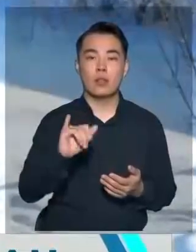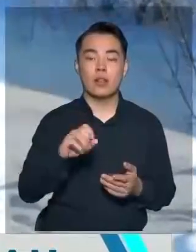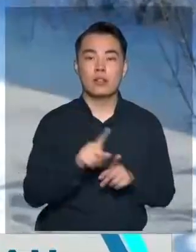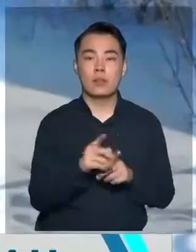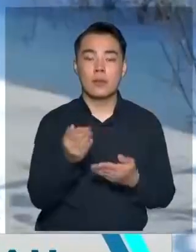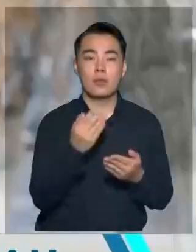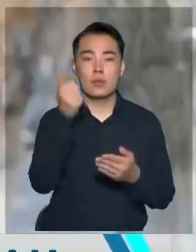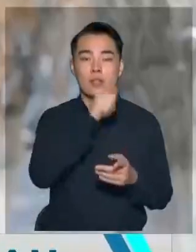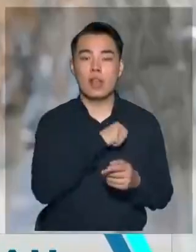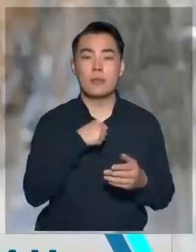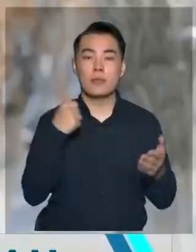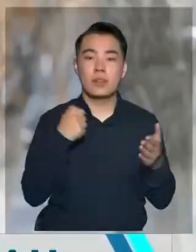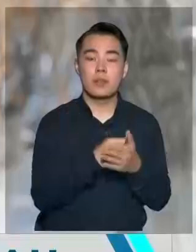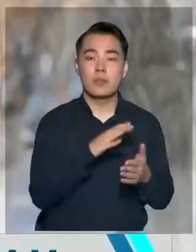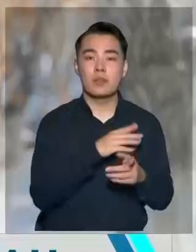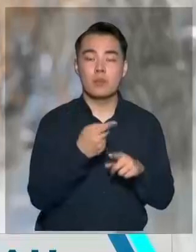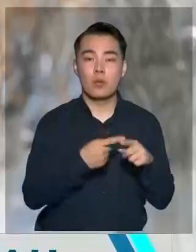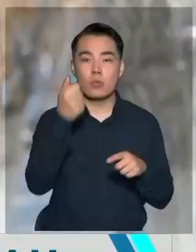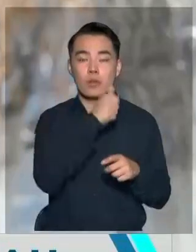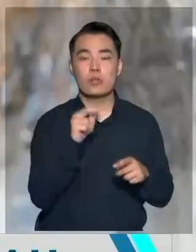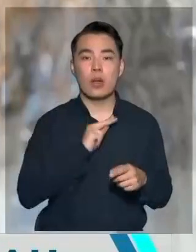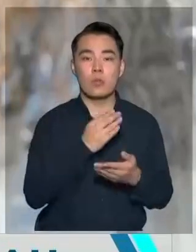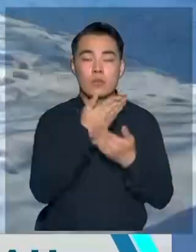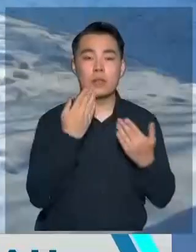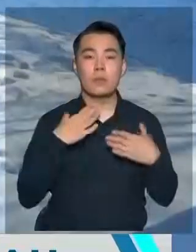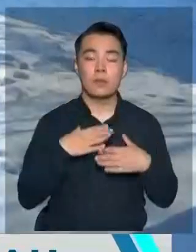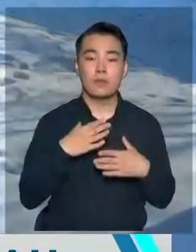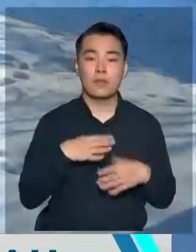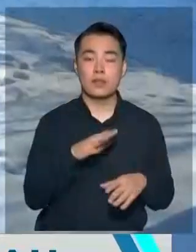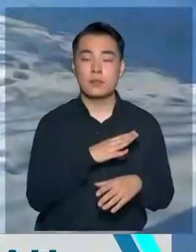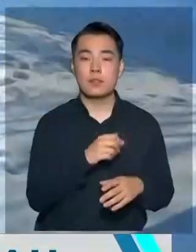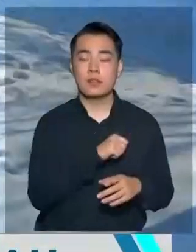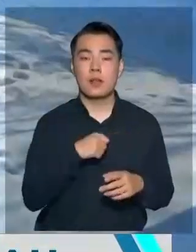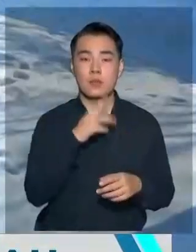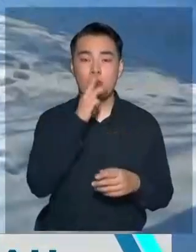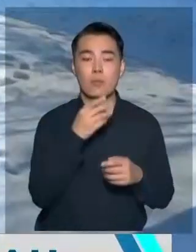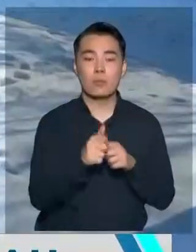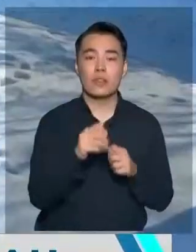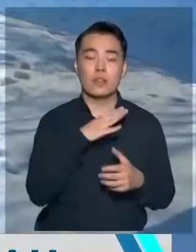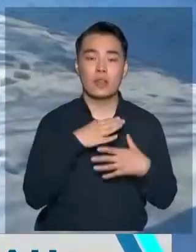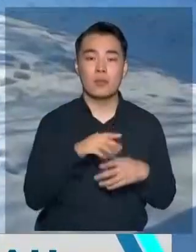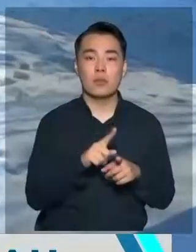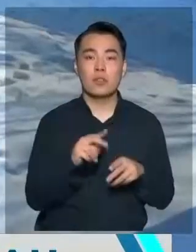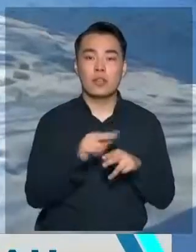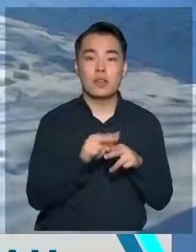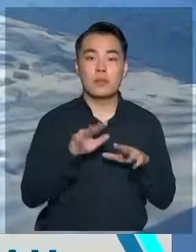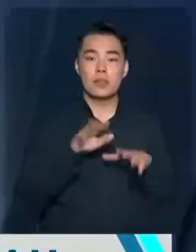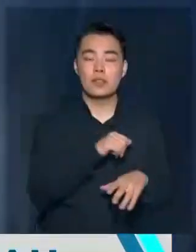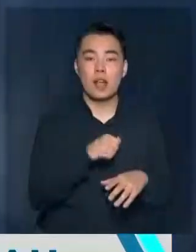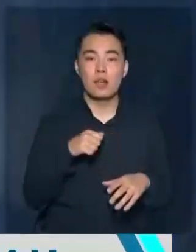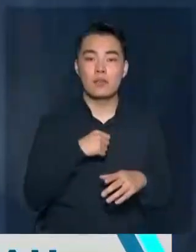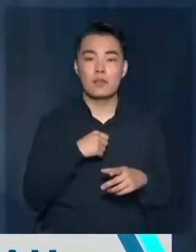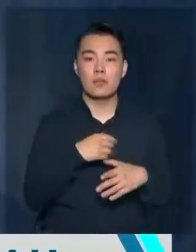жылы жол апатына түсіп, жарты жыл жұмыссыз қалған. Оған осы аралықтағы жарнасы төленбеген. Нәтижесінде емдеу мекемесі